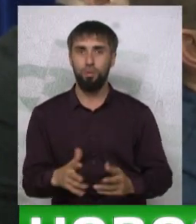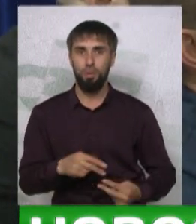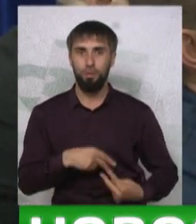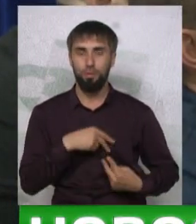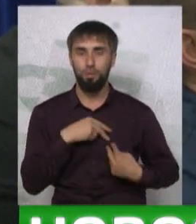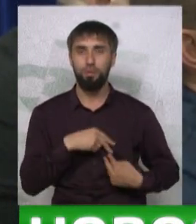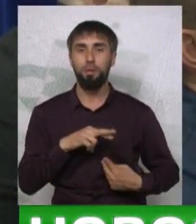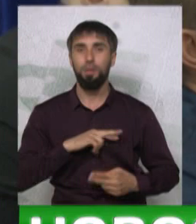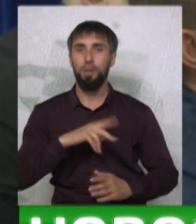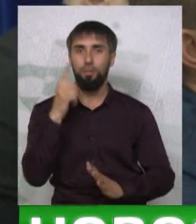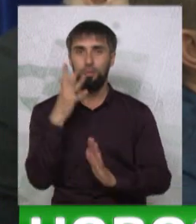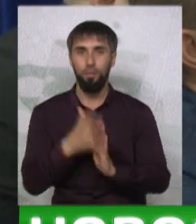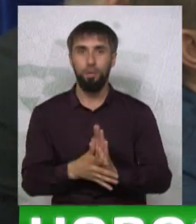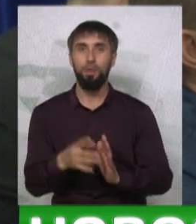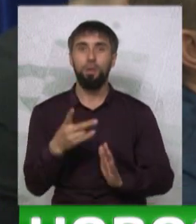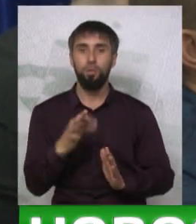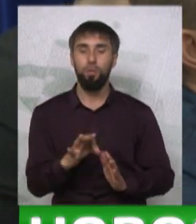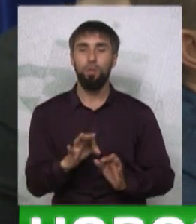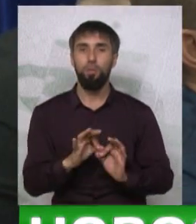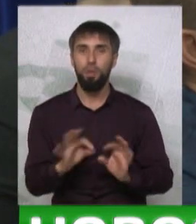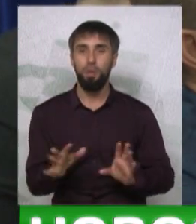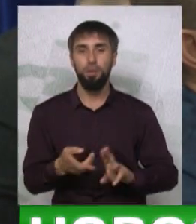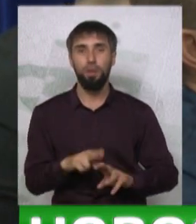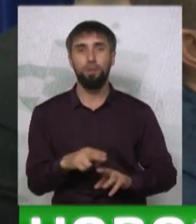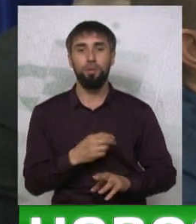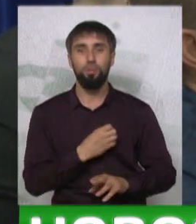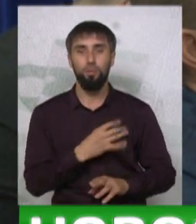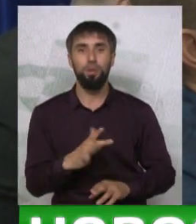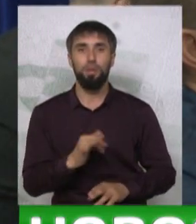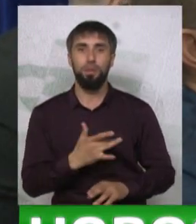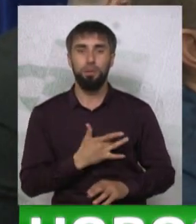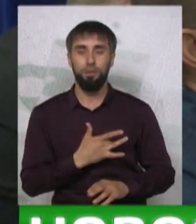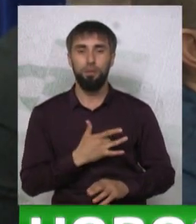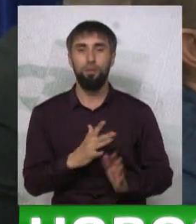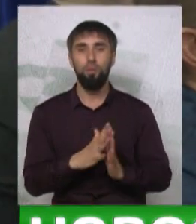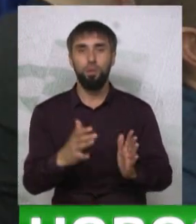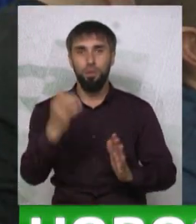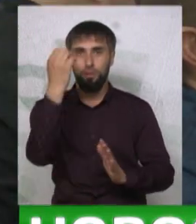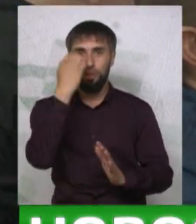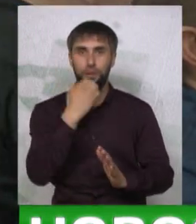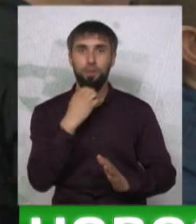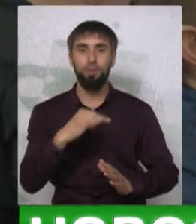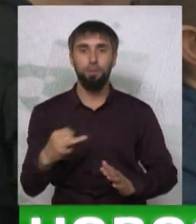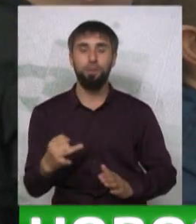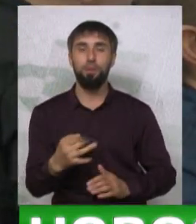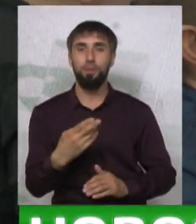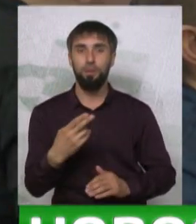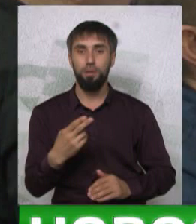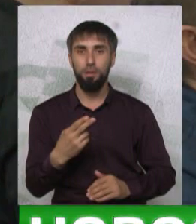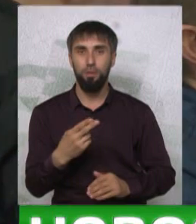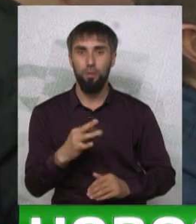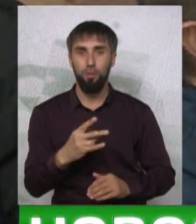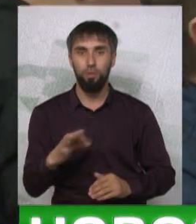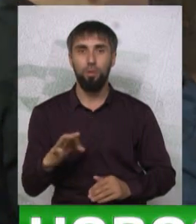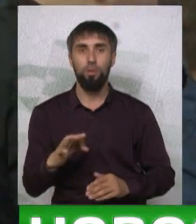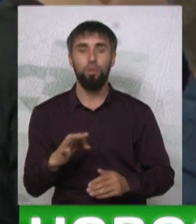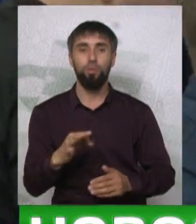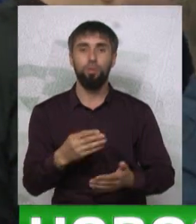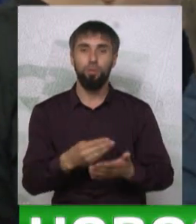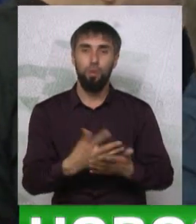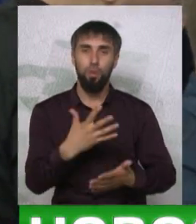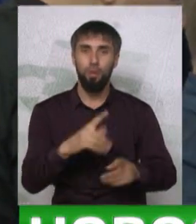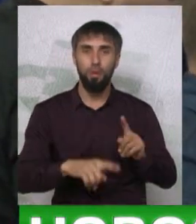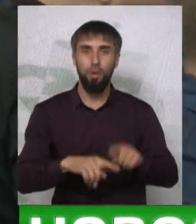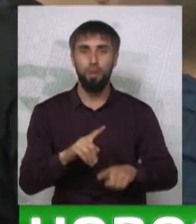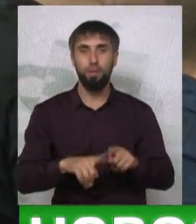труд, я понимаю, но при этом это душа и сердце. Большое спасибо. И, конечно, дорогие родители,